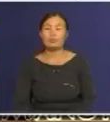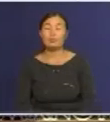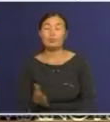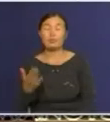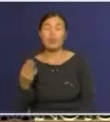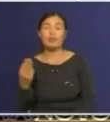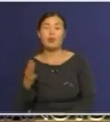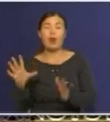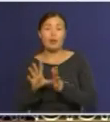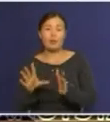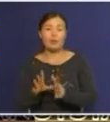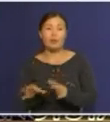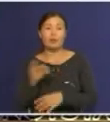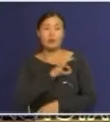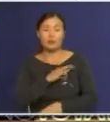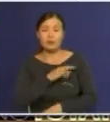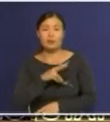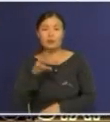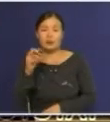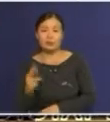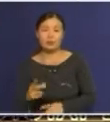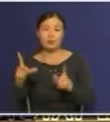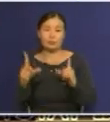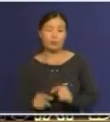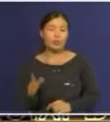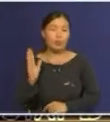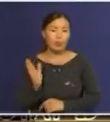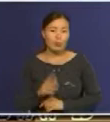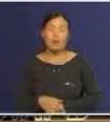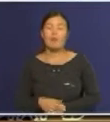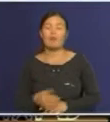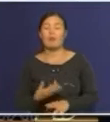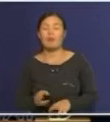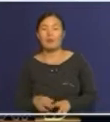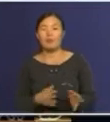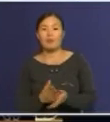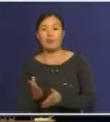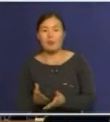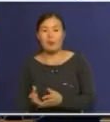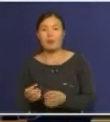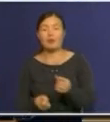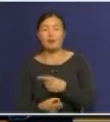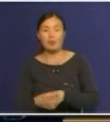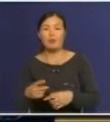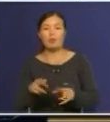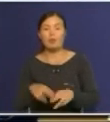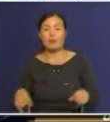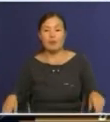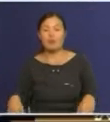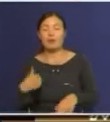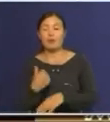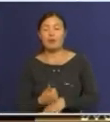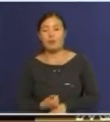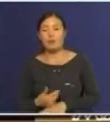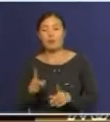В Актау электричество для юридических лиц обходится дешевле. О понижении тарифа для данной категории заявили представители Актауского управления